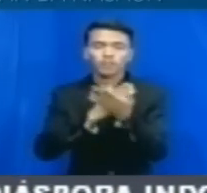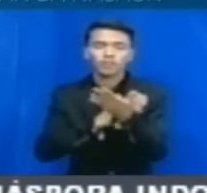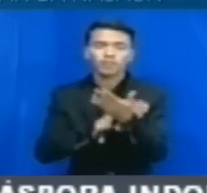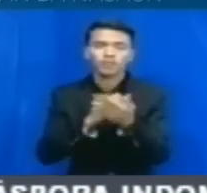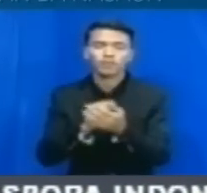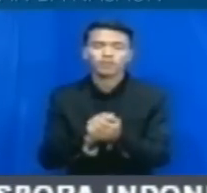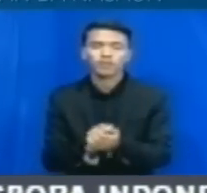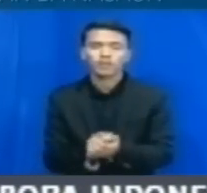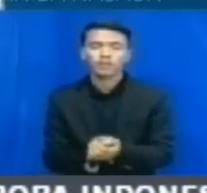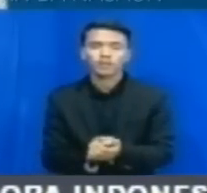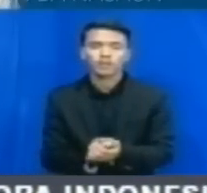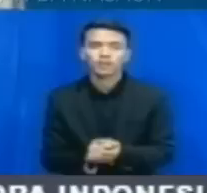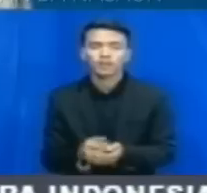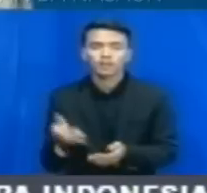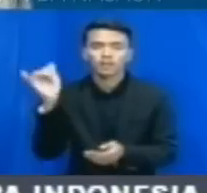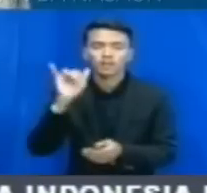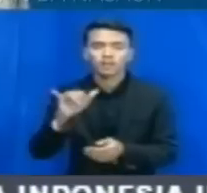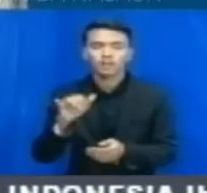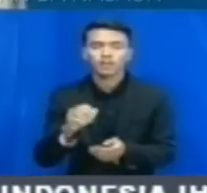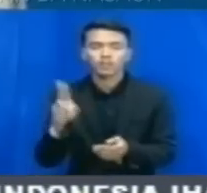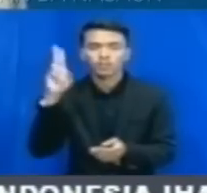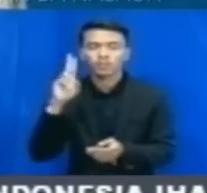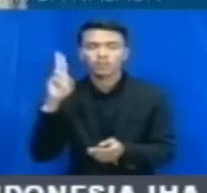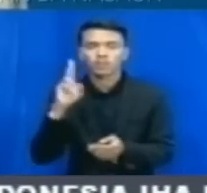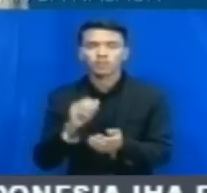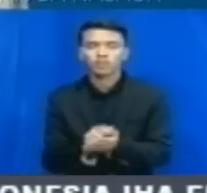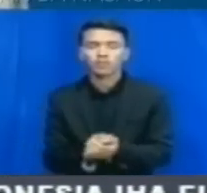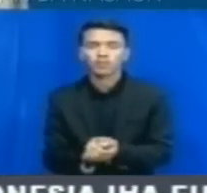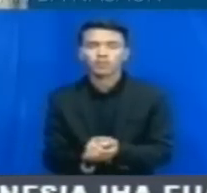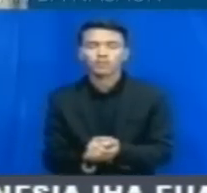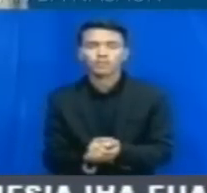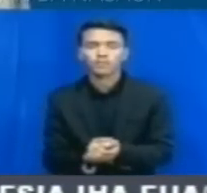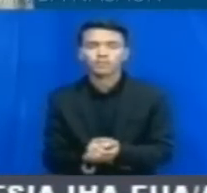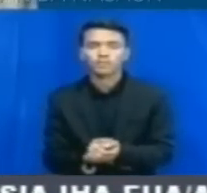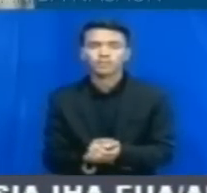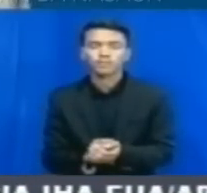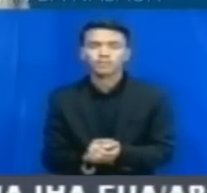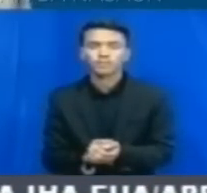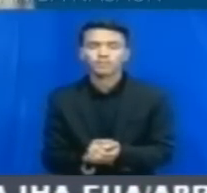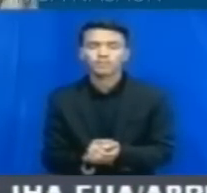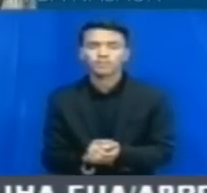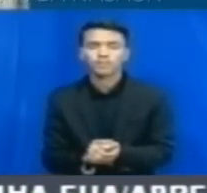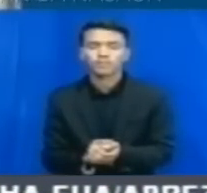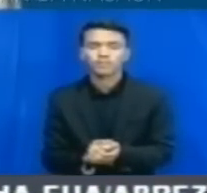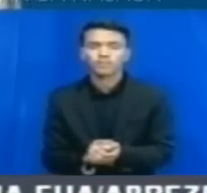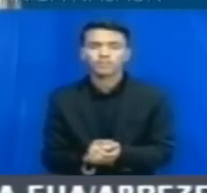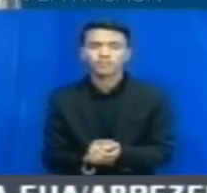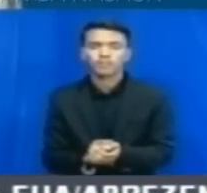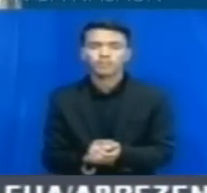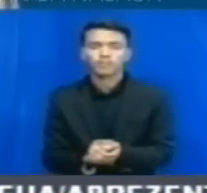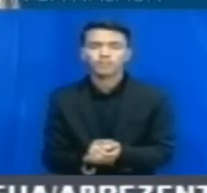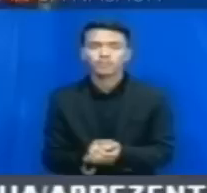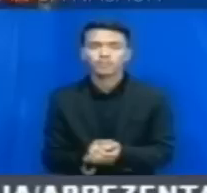angkat. Sira balu komite yang ne balu komite yang be sera aktu ne be